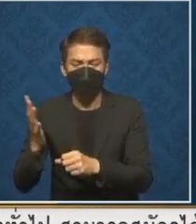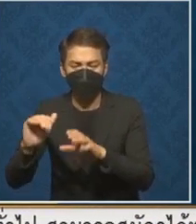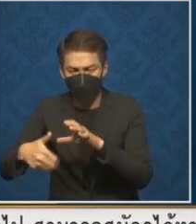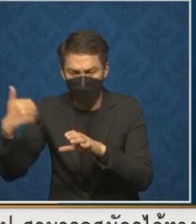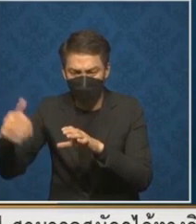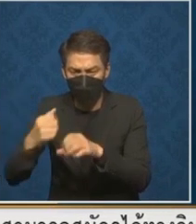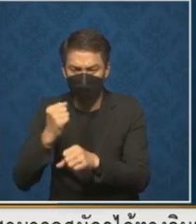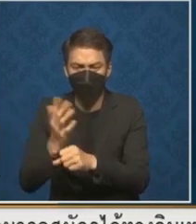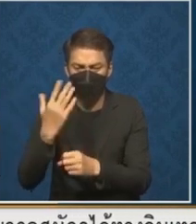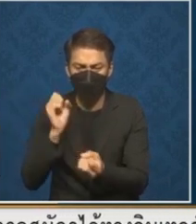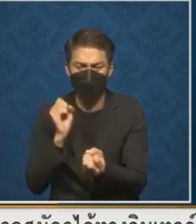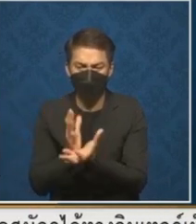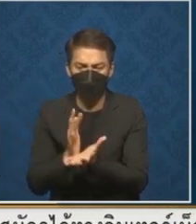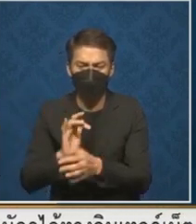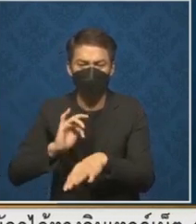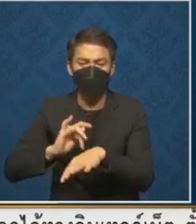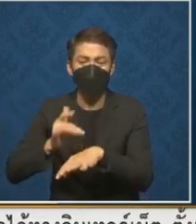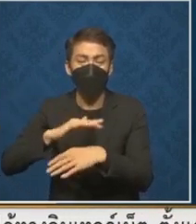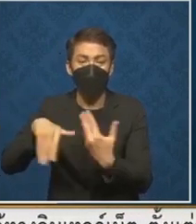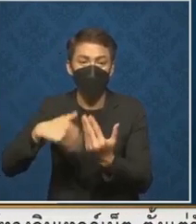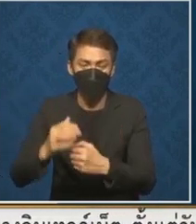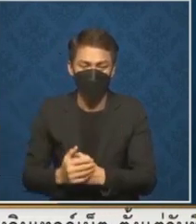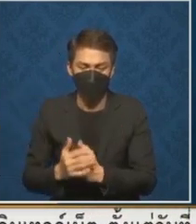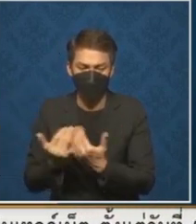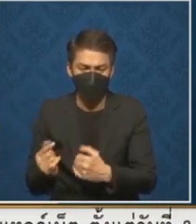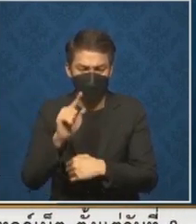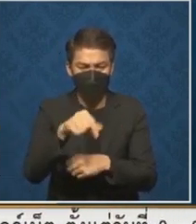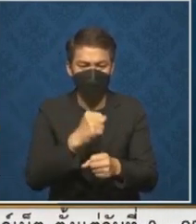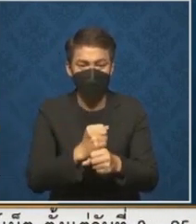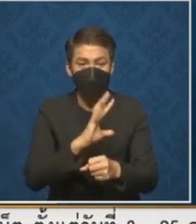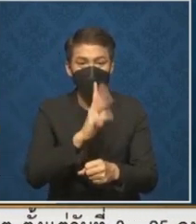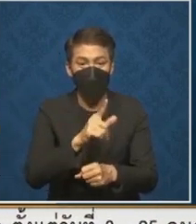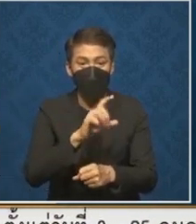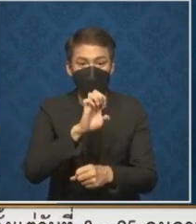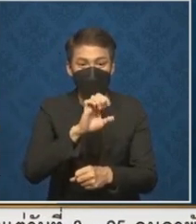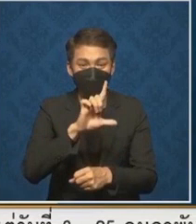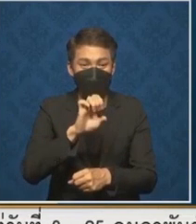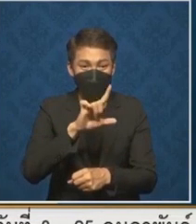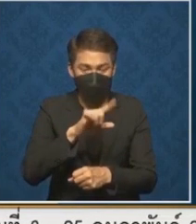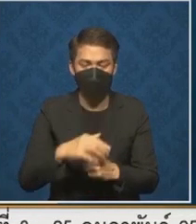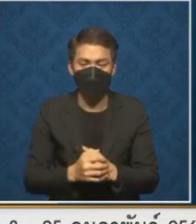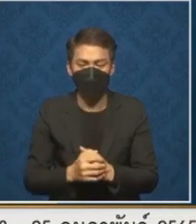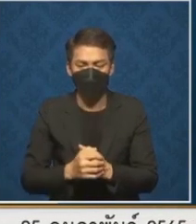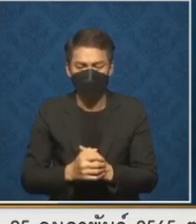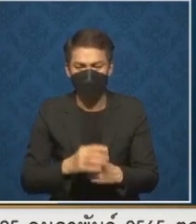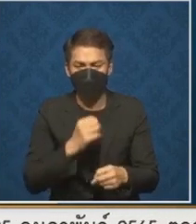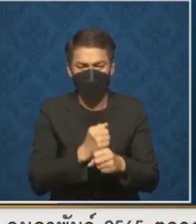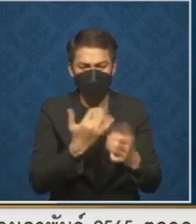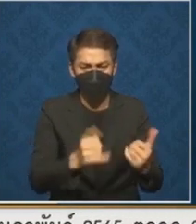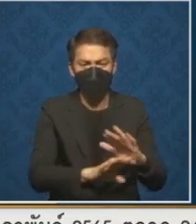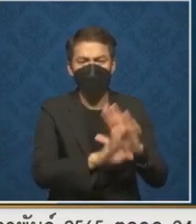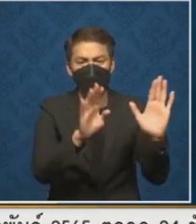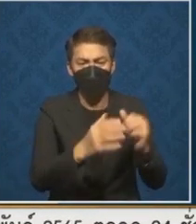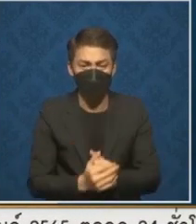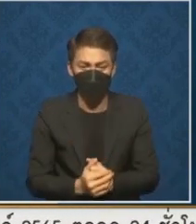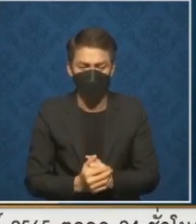ี่ชีลีเขาก็ปิดเพรชีลีผู้นำประเทศมาจากนกศึษาที่เป็ประชาท